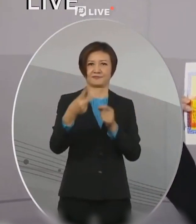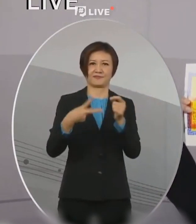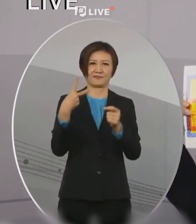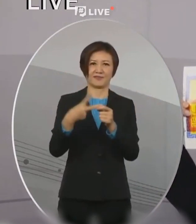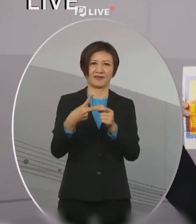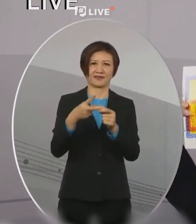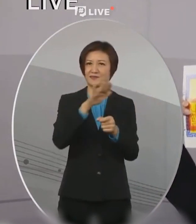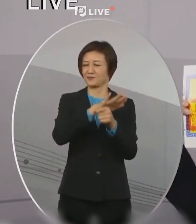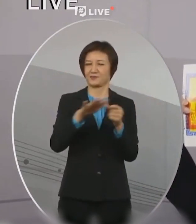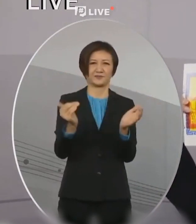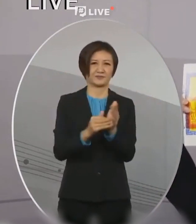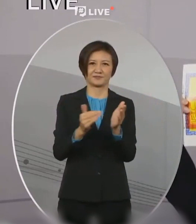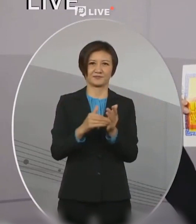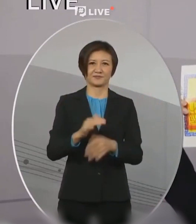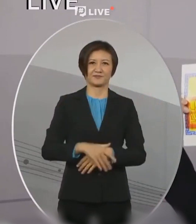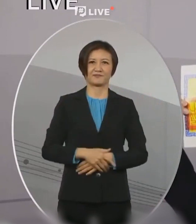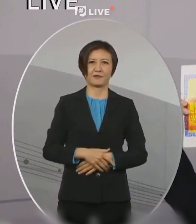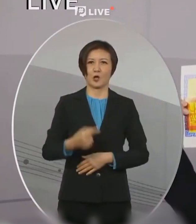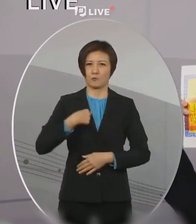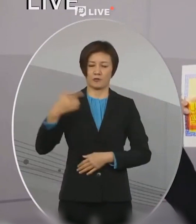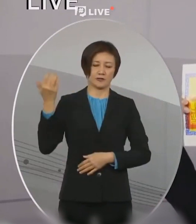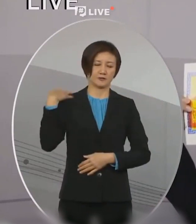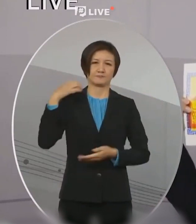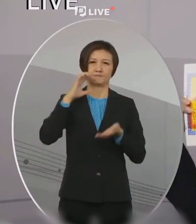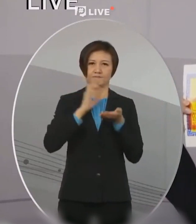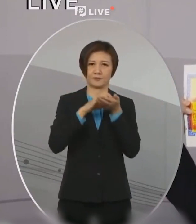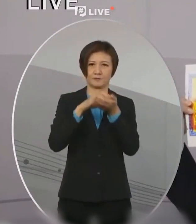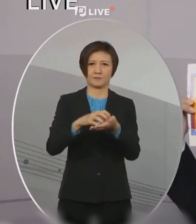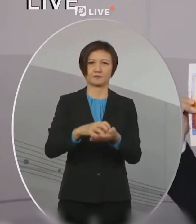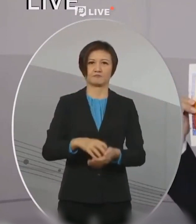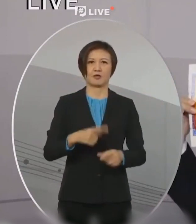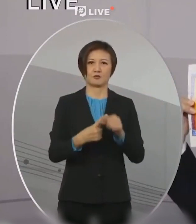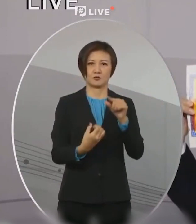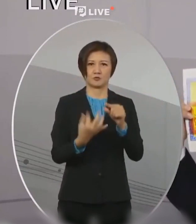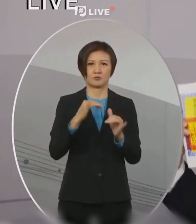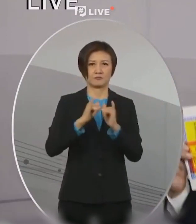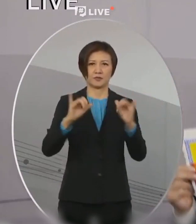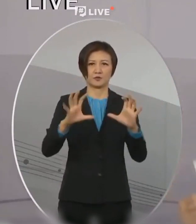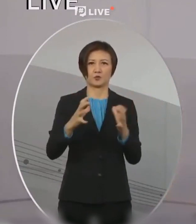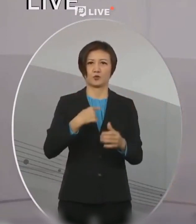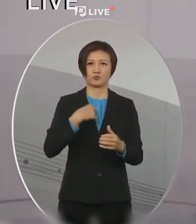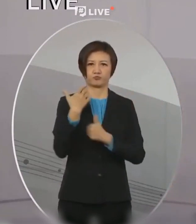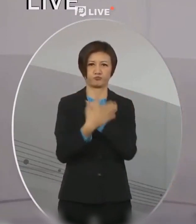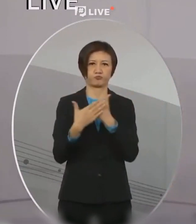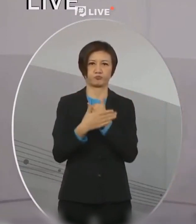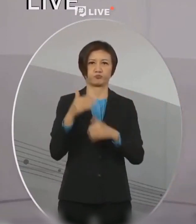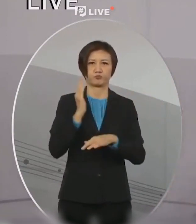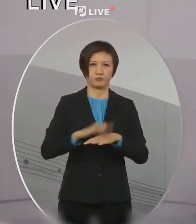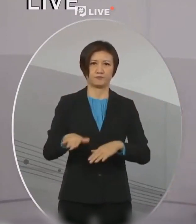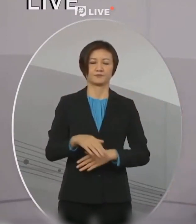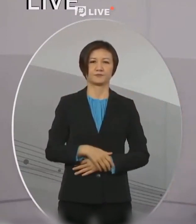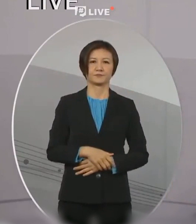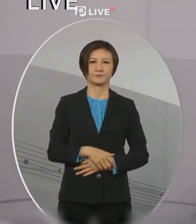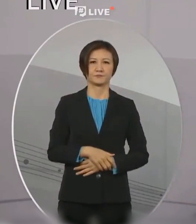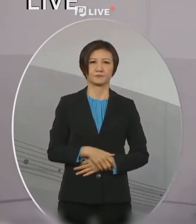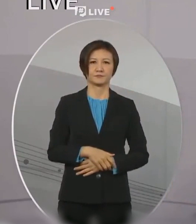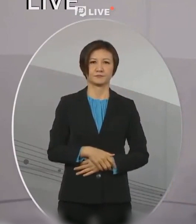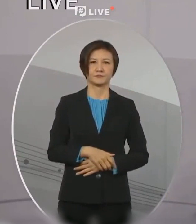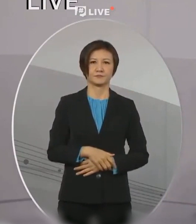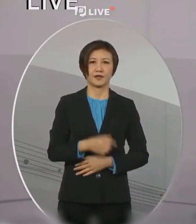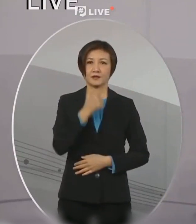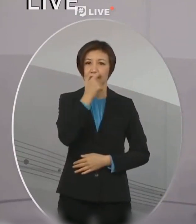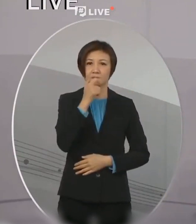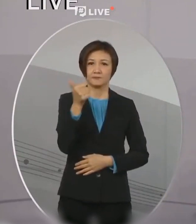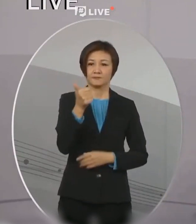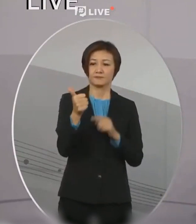兵，过去已经用行动证明自己一定会捍卫中华民国的候选人。那么，针对蒋万安